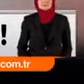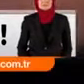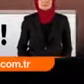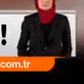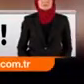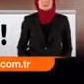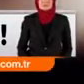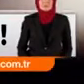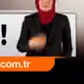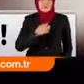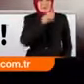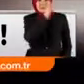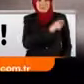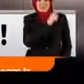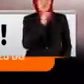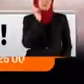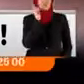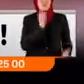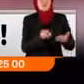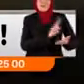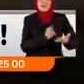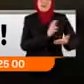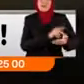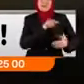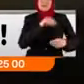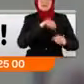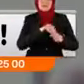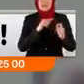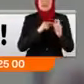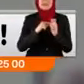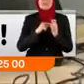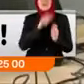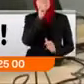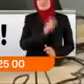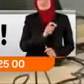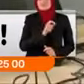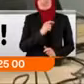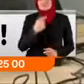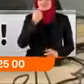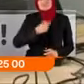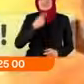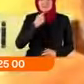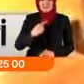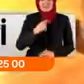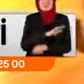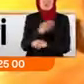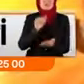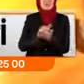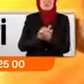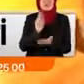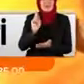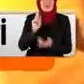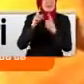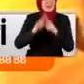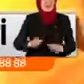kendisini ünlü bir derginin editörü olarak tanıttı sosyal medya hesabını daha da güçlendirebilirim dedi ama hiçbir